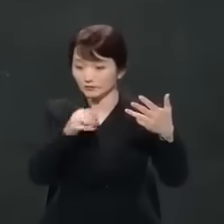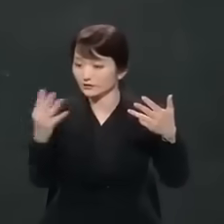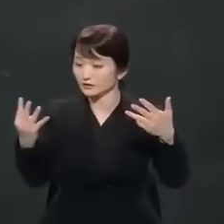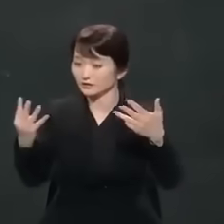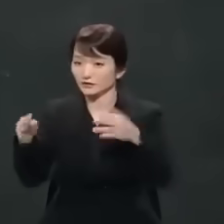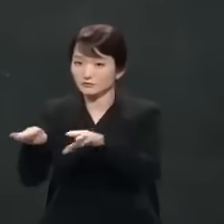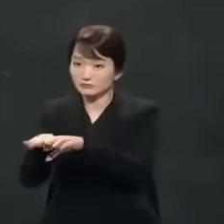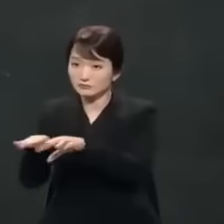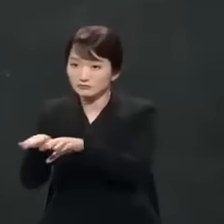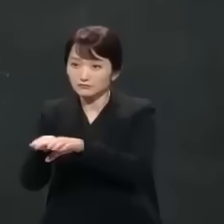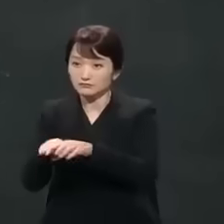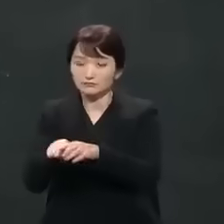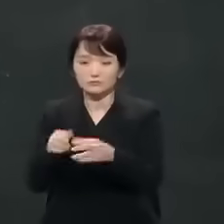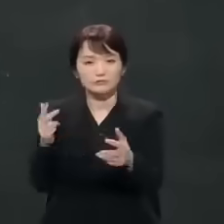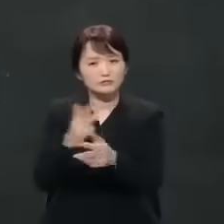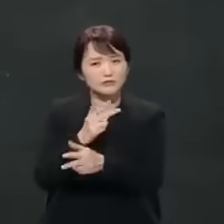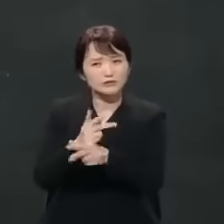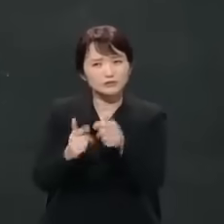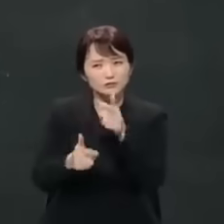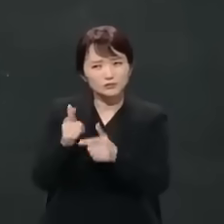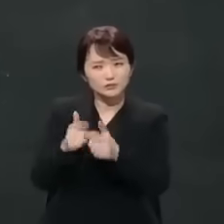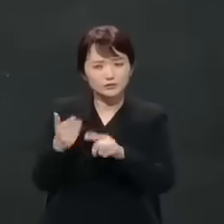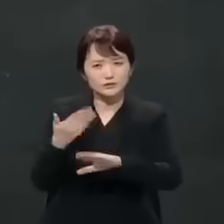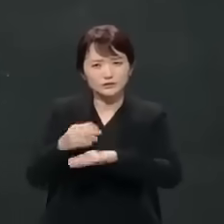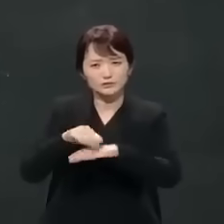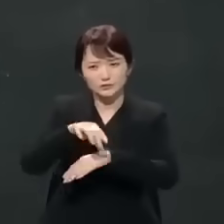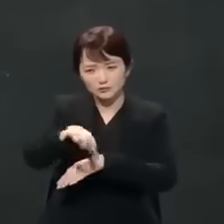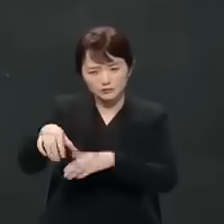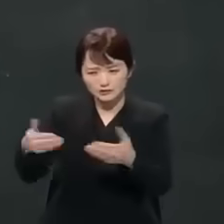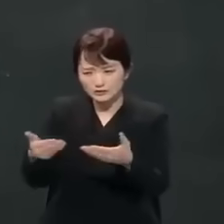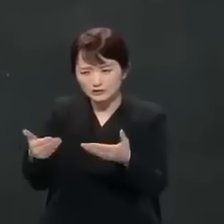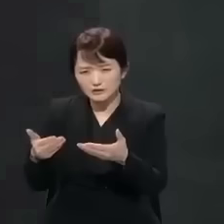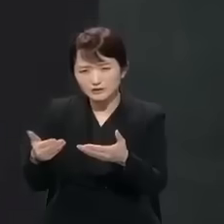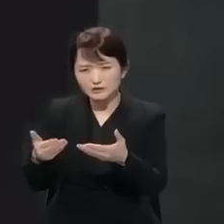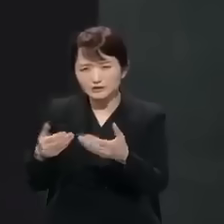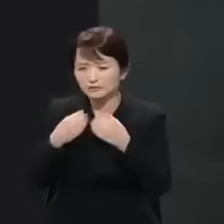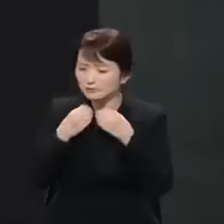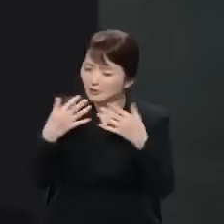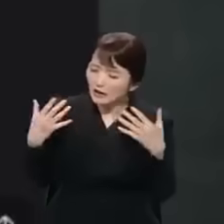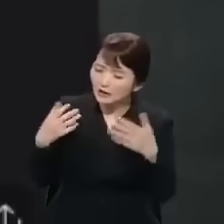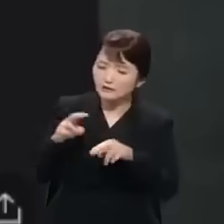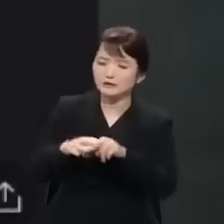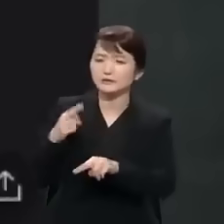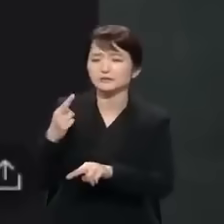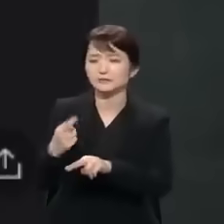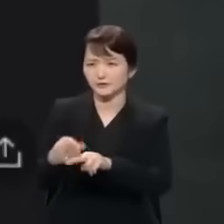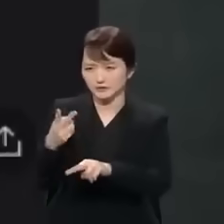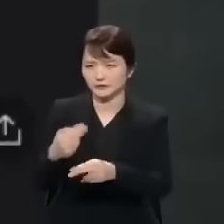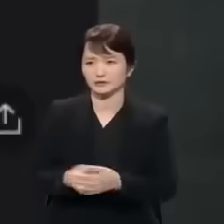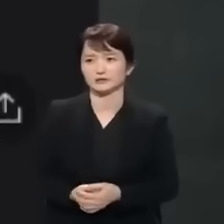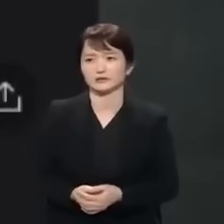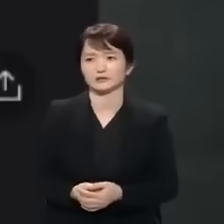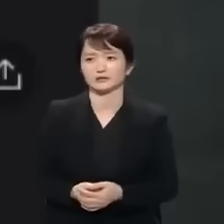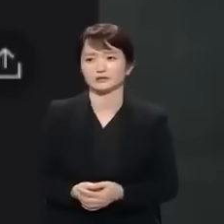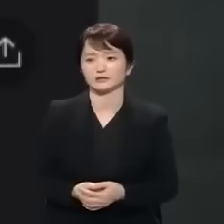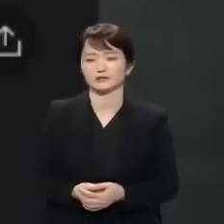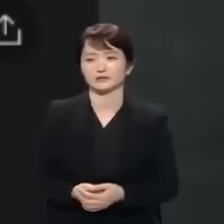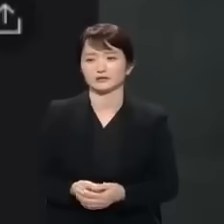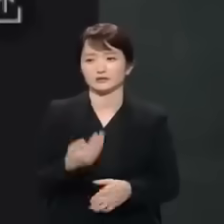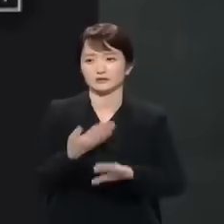거고요 매주 목요일마다 어떤 다른 방송 같은 스케줄 때문에 자리를 비웠다 그리고 다른 평이라도 나오지 않았던